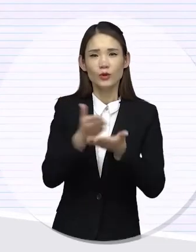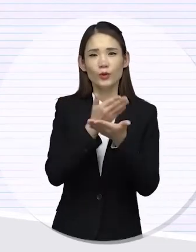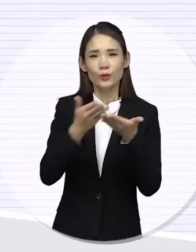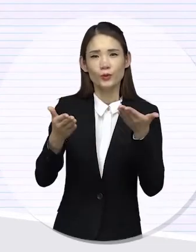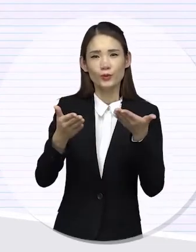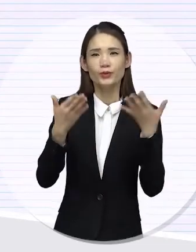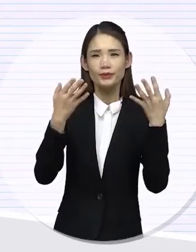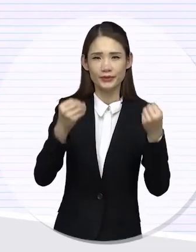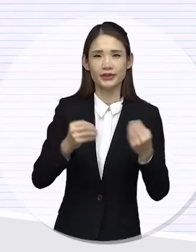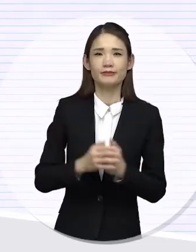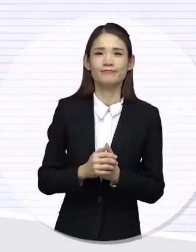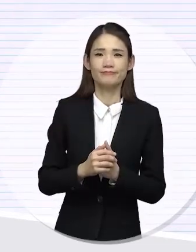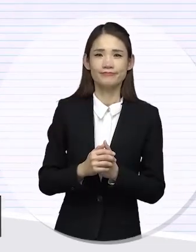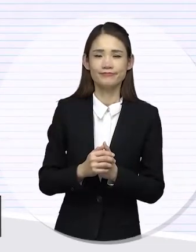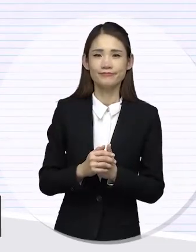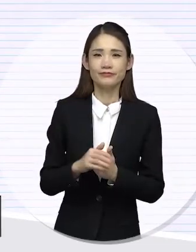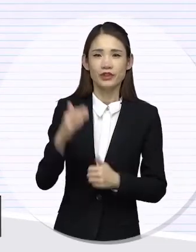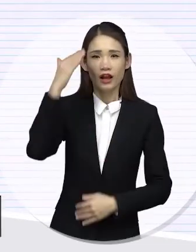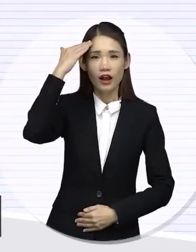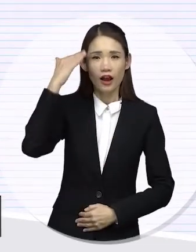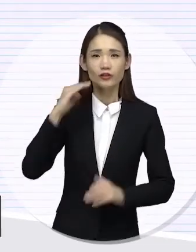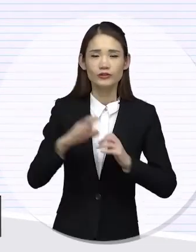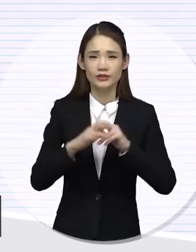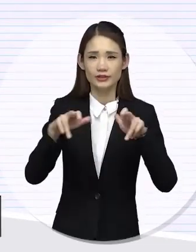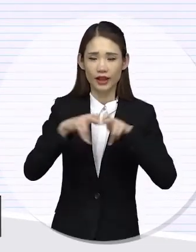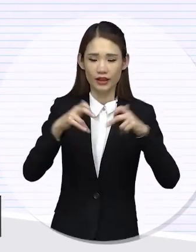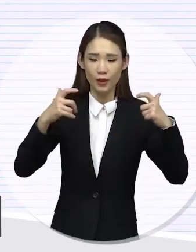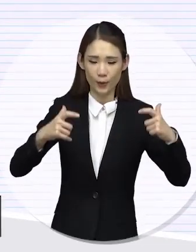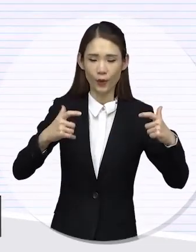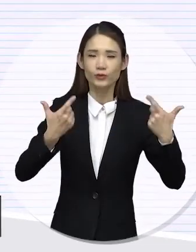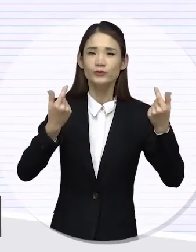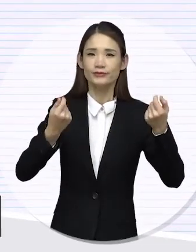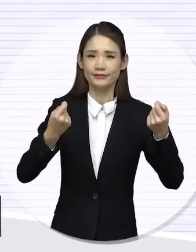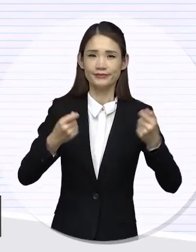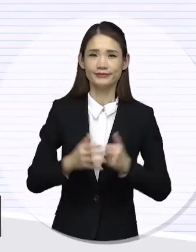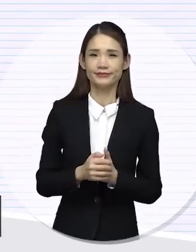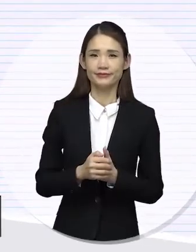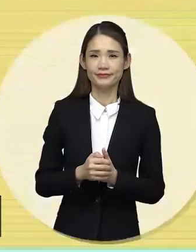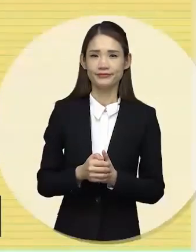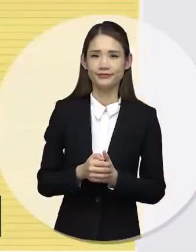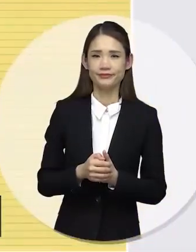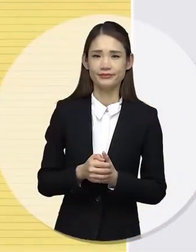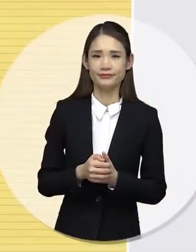구분하는 경우가 많습니다. 우리나라의 장애 범주 또한 마찬가지고요.